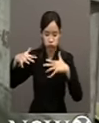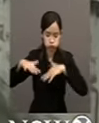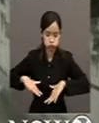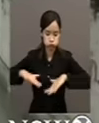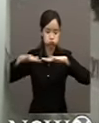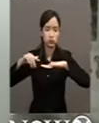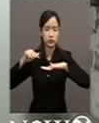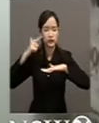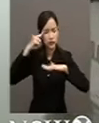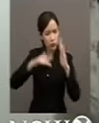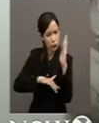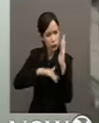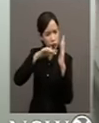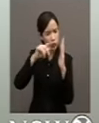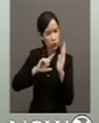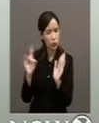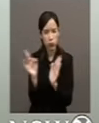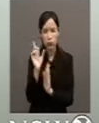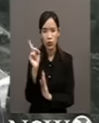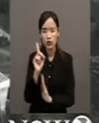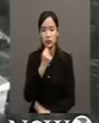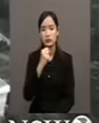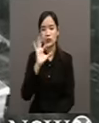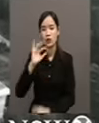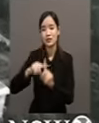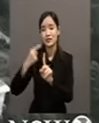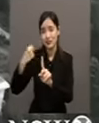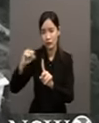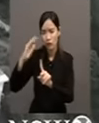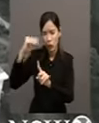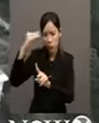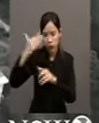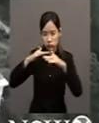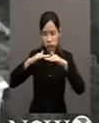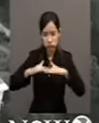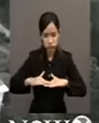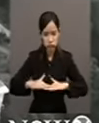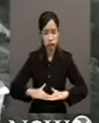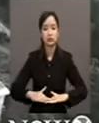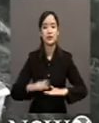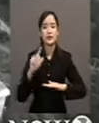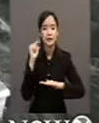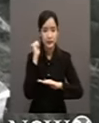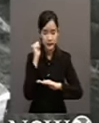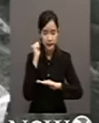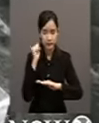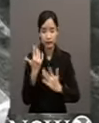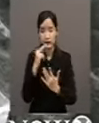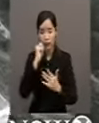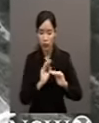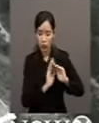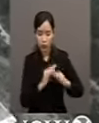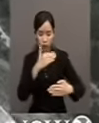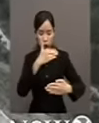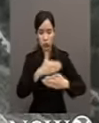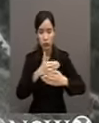งที่สุดในวันที่19ตุลาคมจากนั้นก็จะทยอยลดลงเข้าสู่ภาวะปกติสำหรับปริมาณการกักเก็บน้ำของเขื่อน